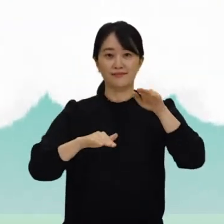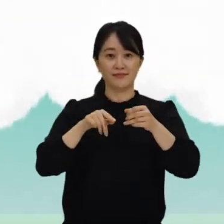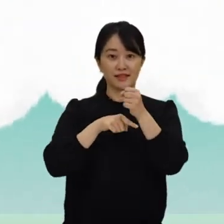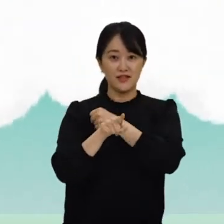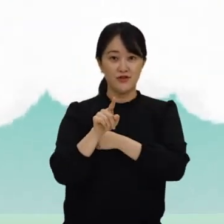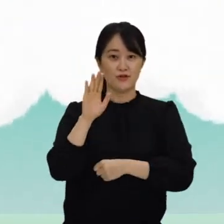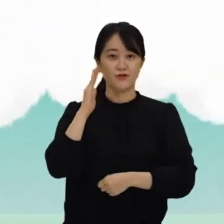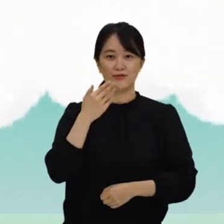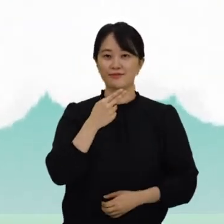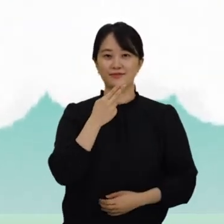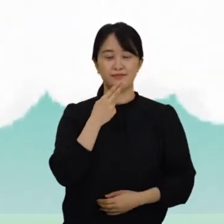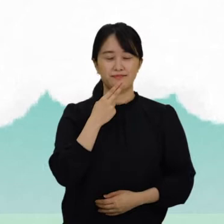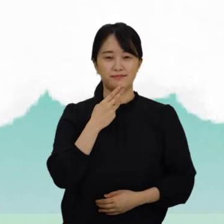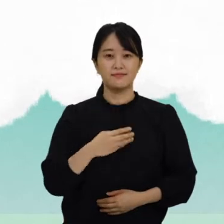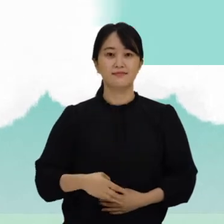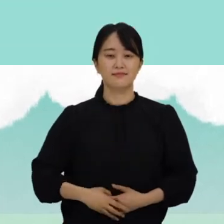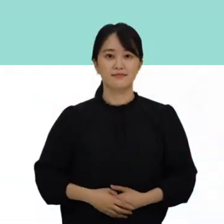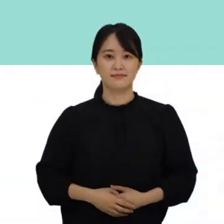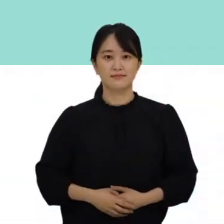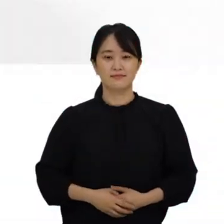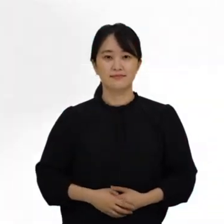차별하는 이유가 될 수 없습니다.